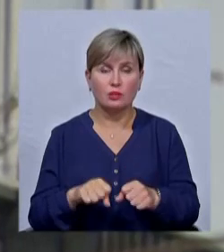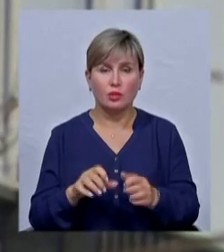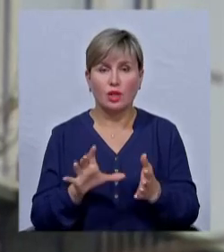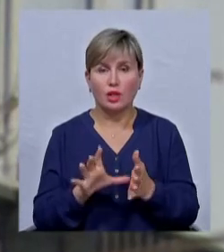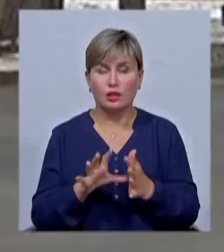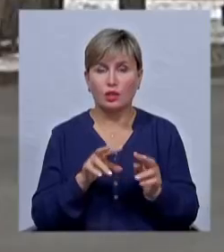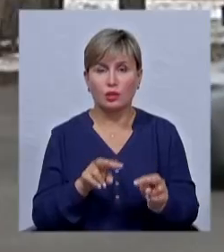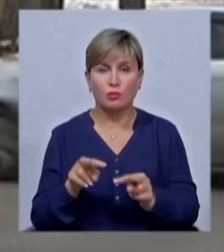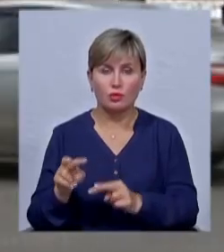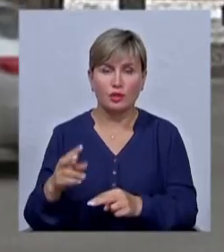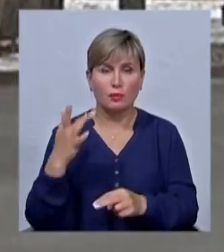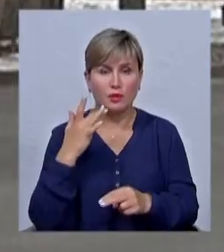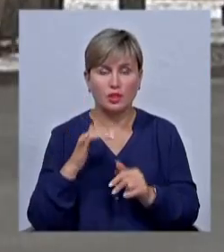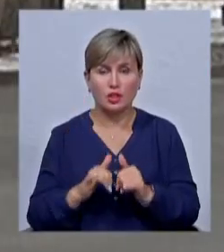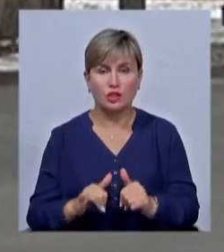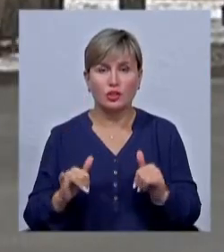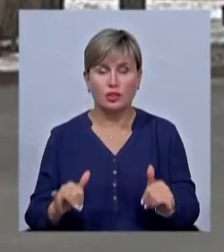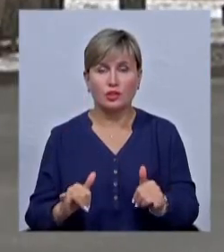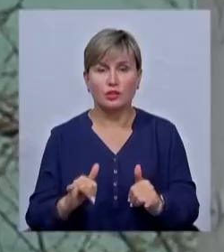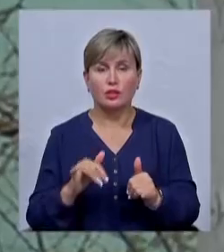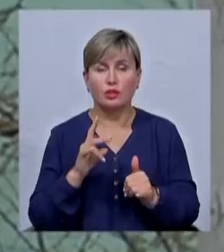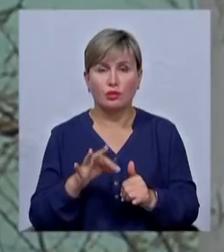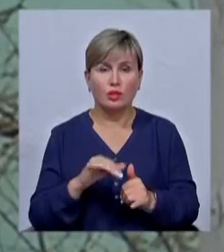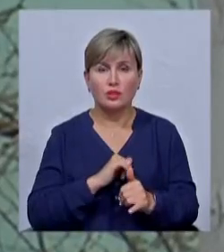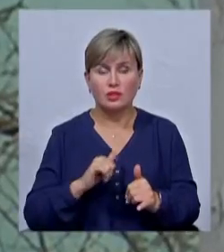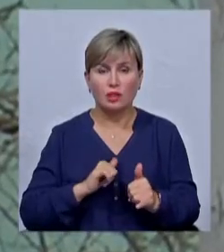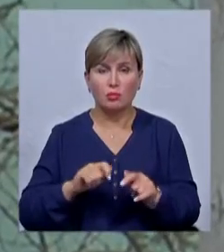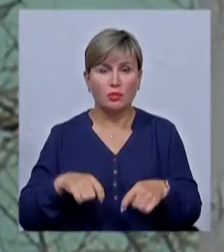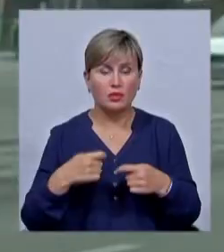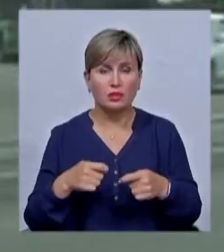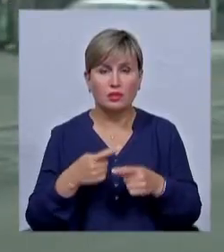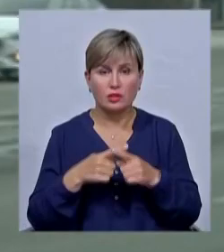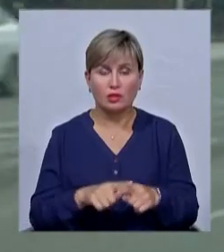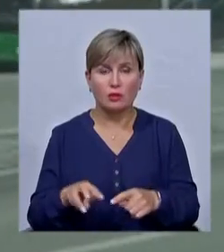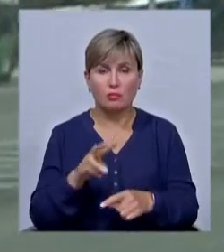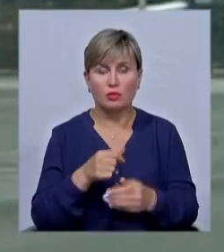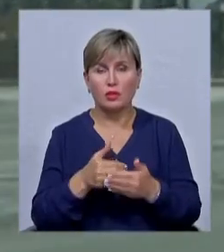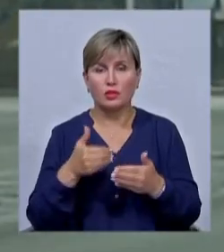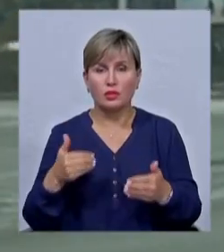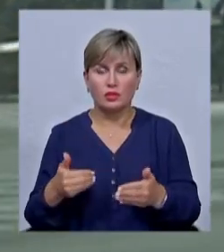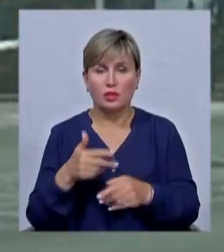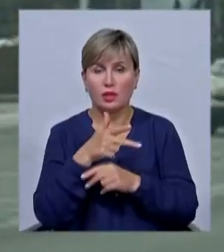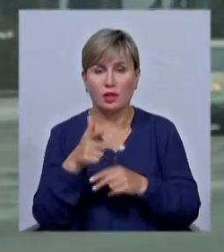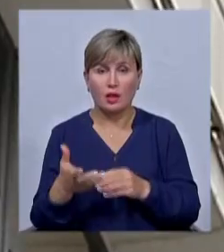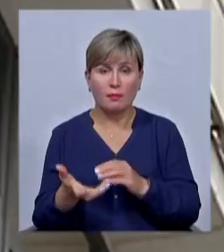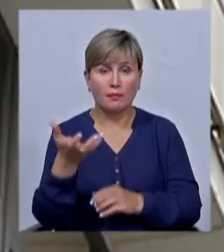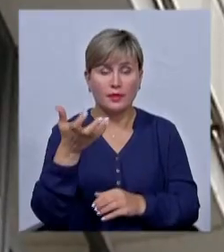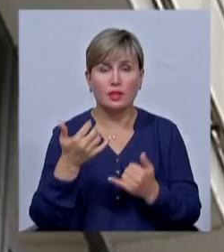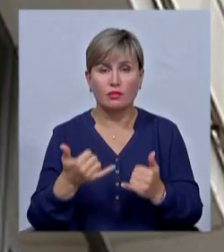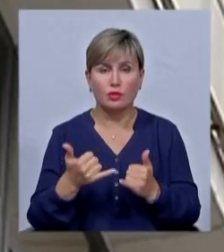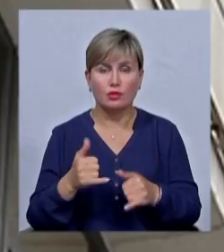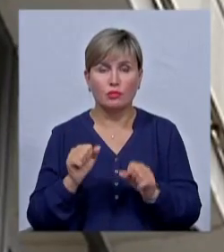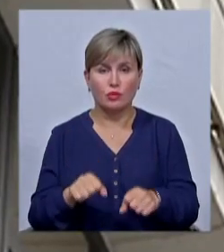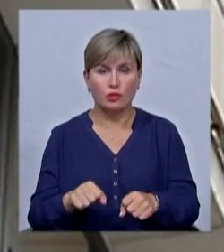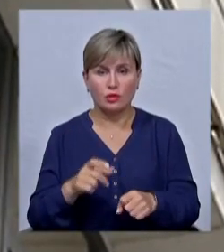электронных наблюдателей постоянно расширяются правда от самых передовых технологий мы немного отстаем камеры сергей на дорогах алматы сегодня способны